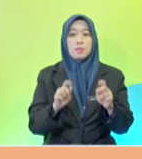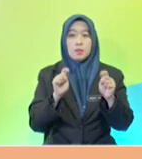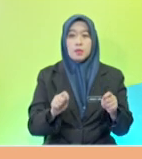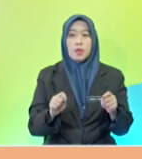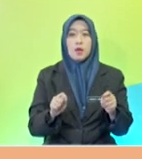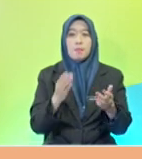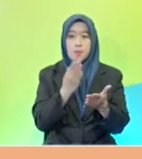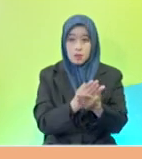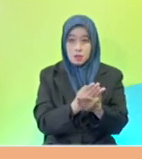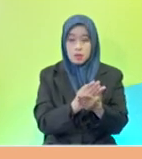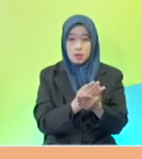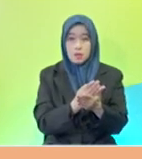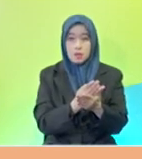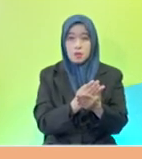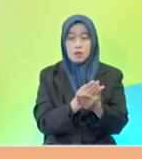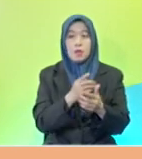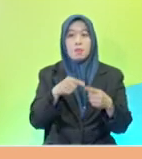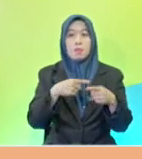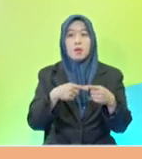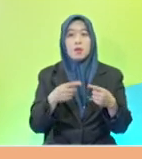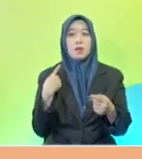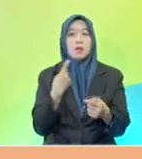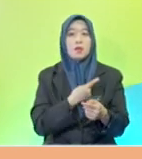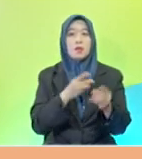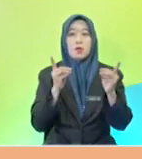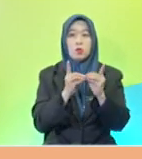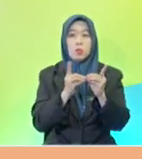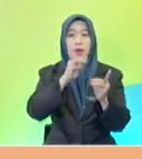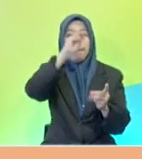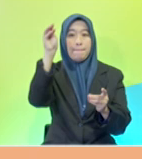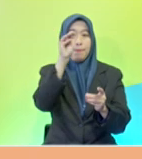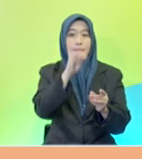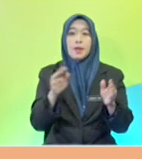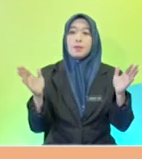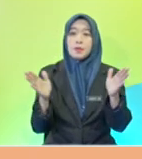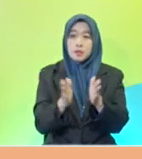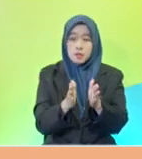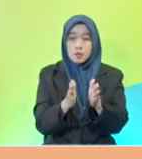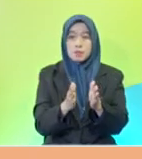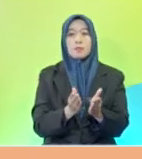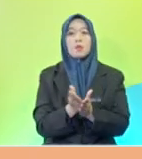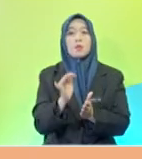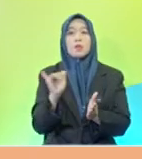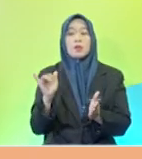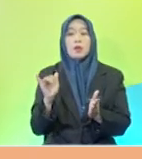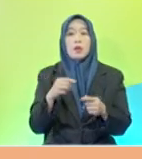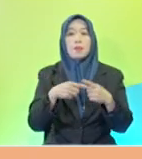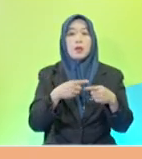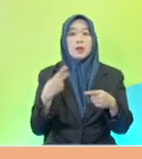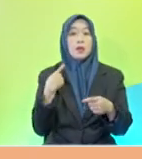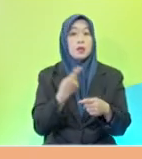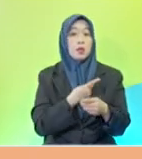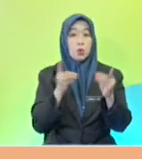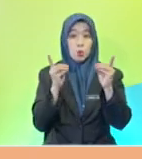berhenti. Iaitu berhenti apabila kita berjumpa tanda wakaf mim kecil. Seterusnya, apabila kita